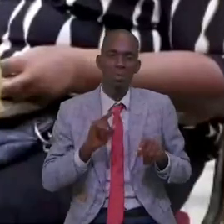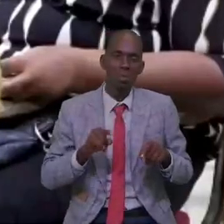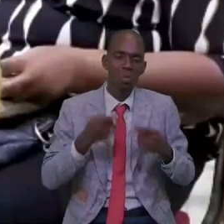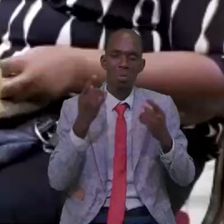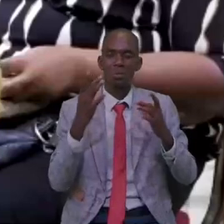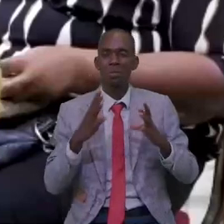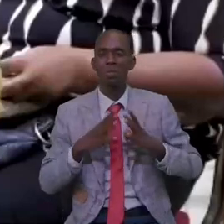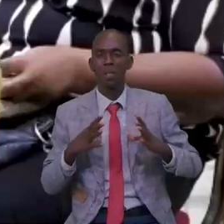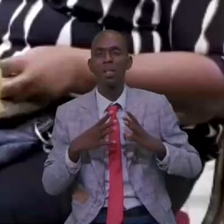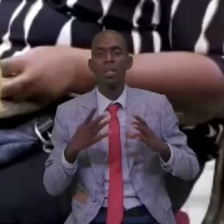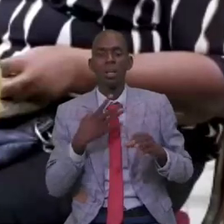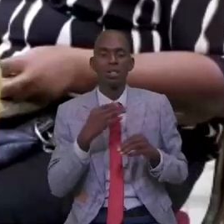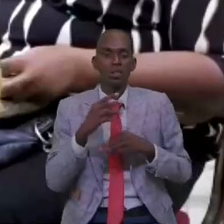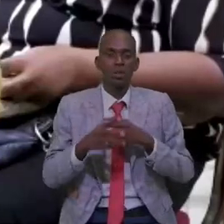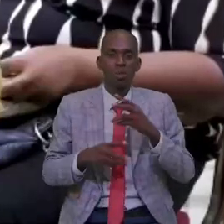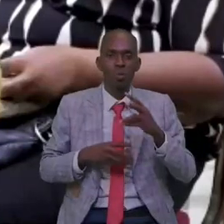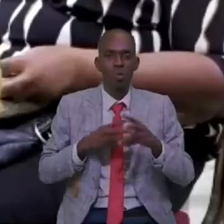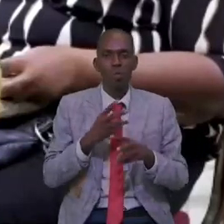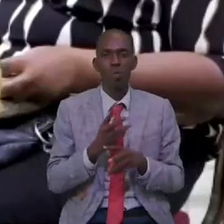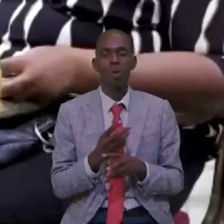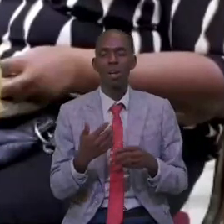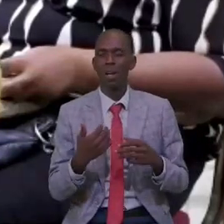le monde est maintenant civilisé,